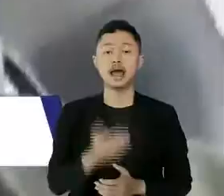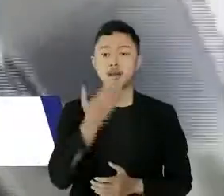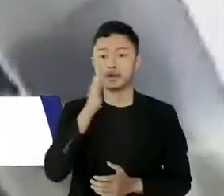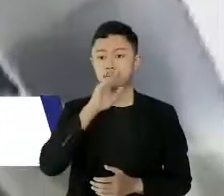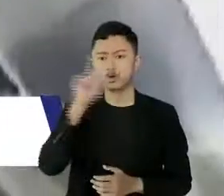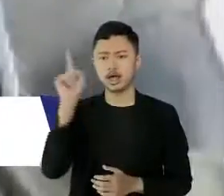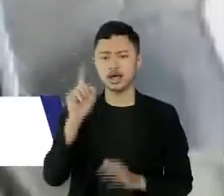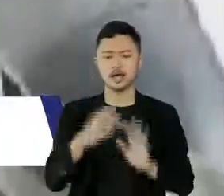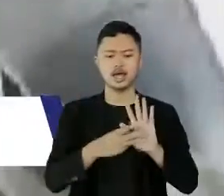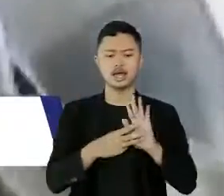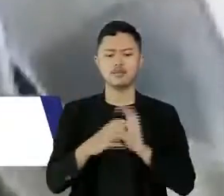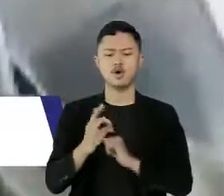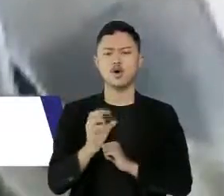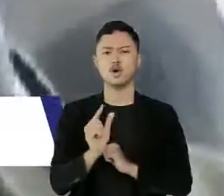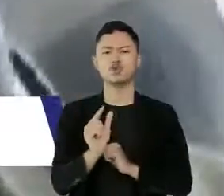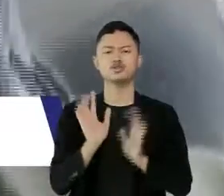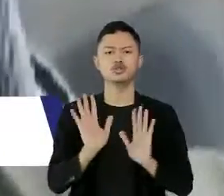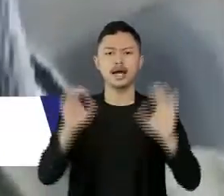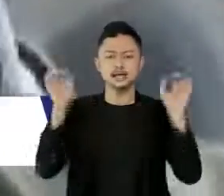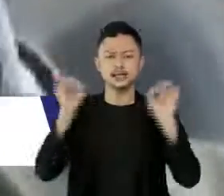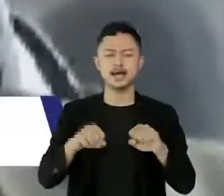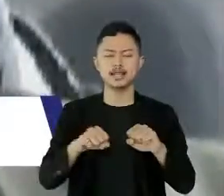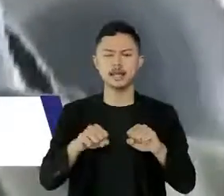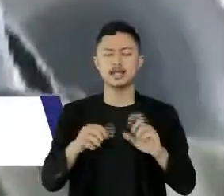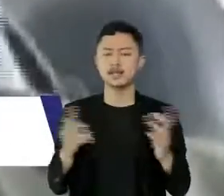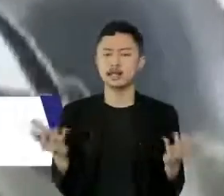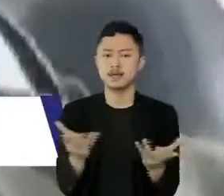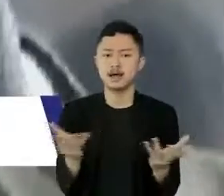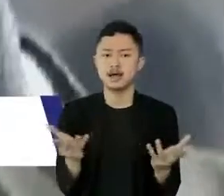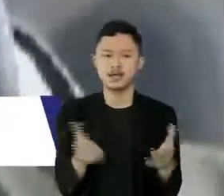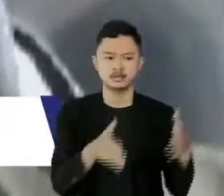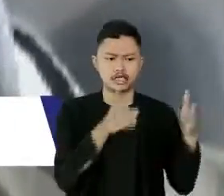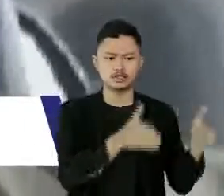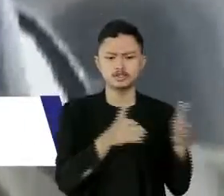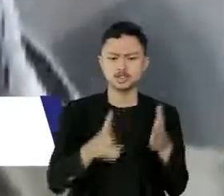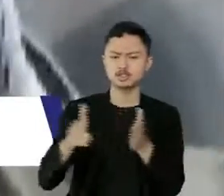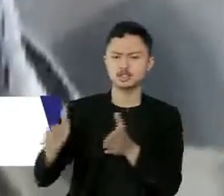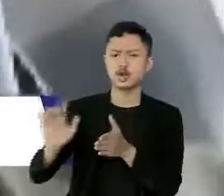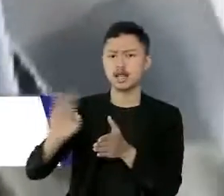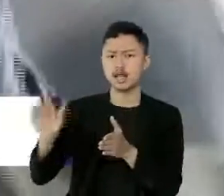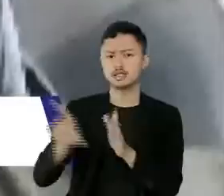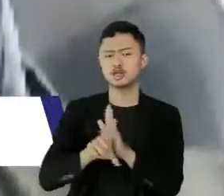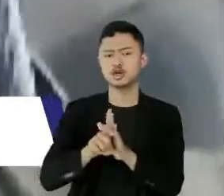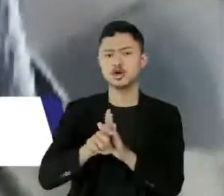MOU atau nota kesepahaman dengan berbagai kalangan, terutama